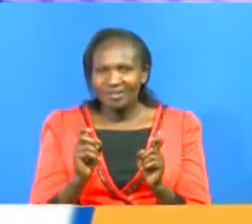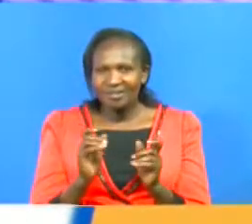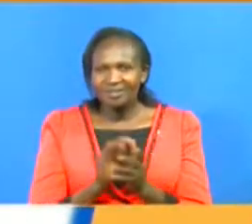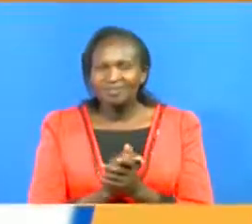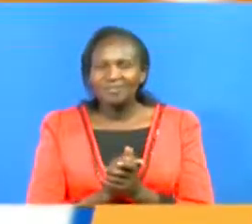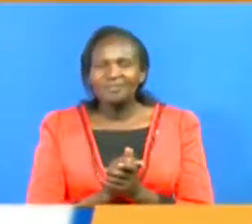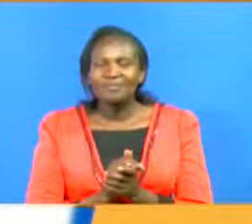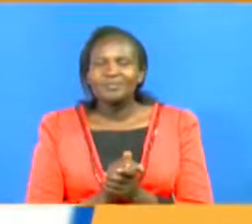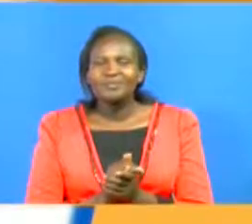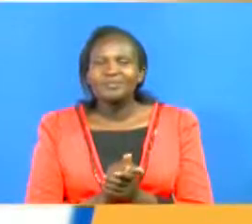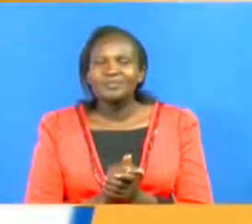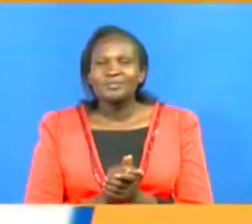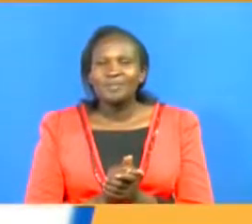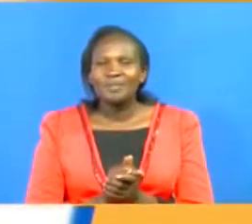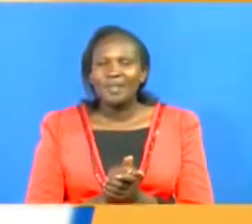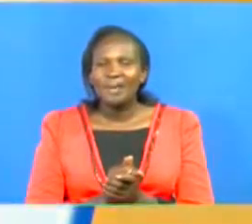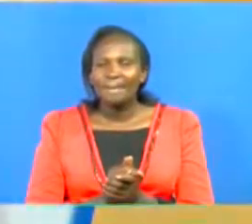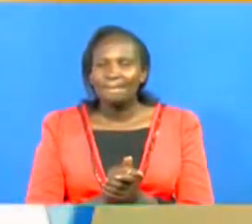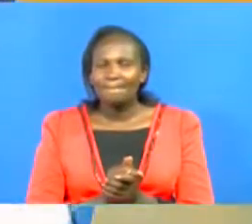yalivyokuwa.